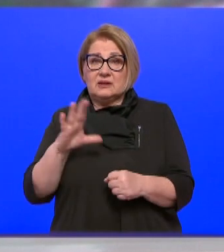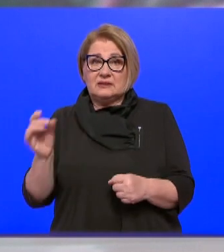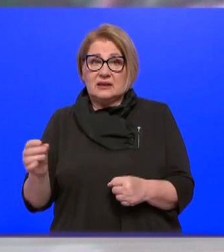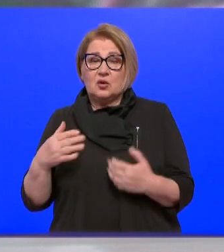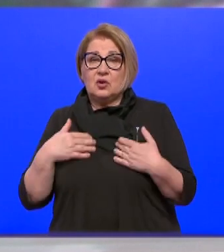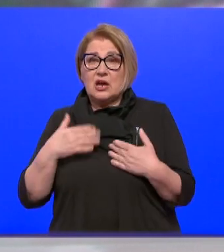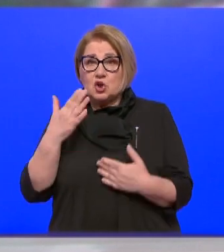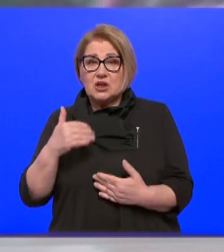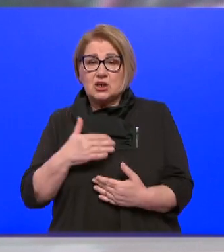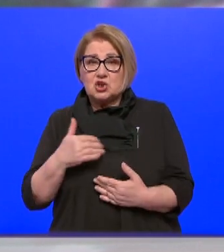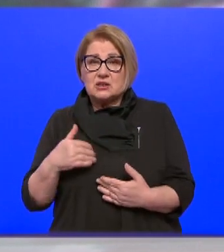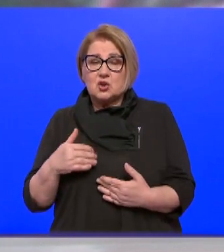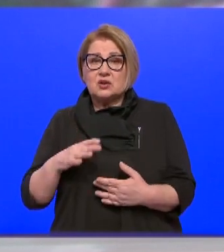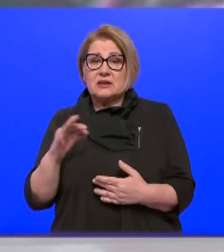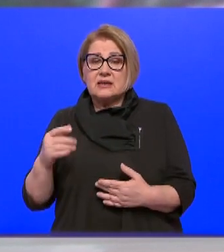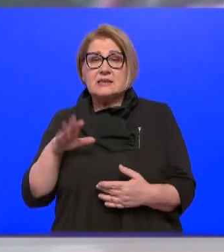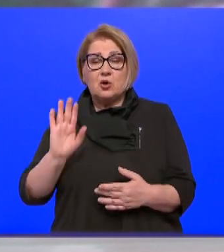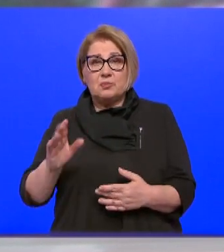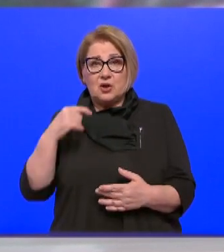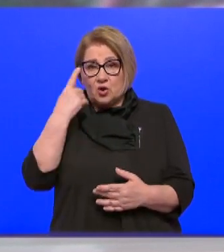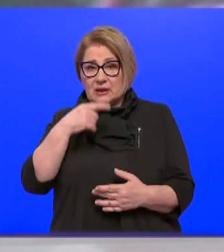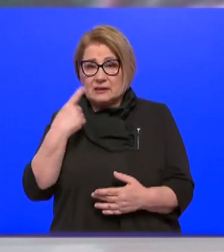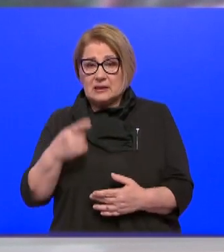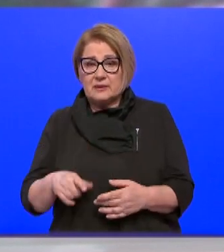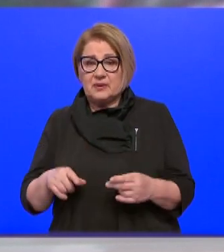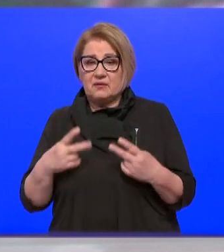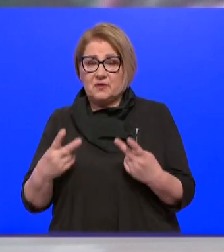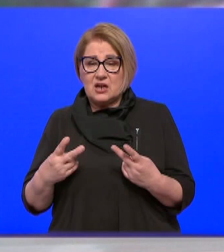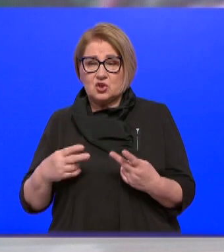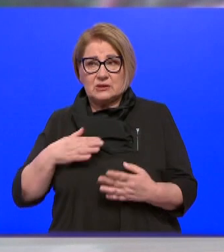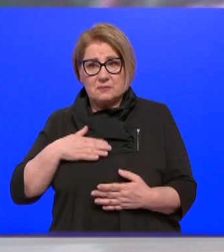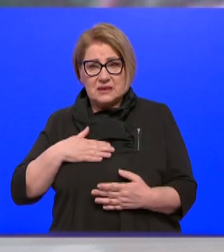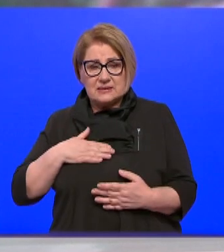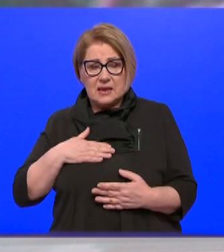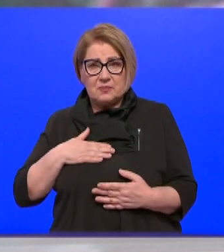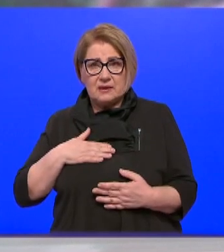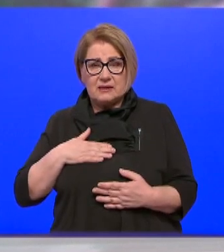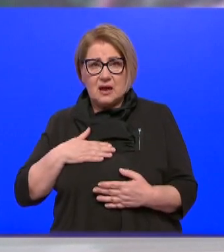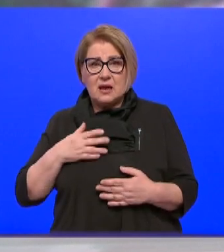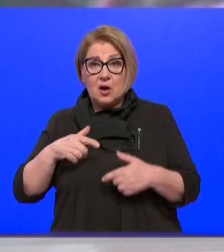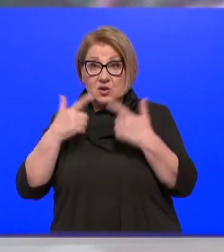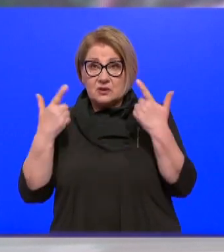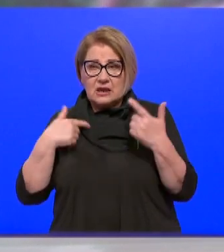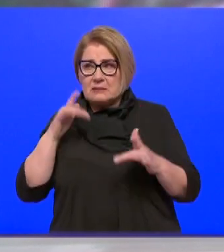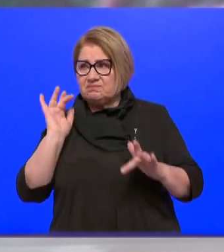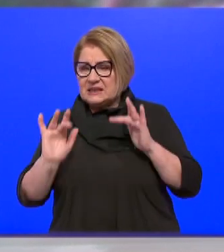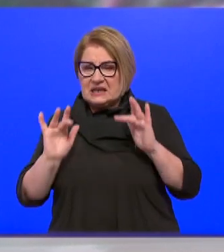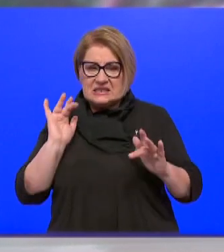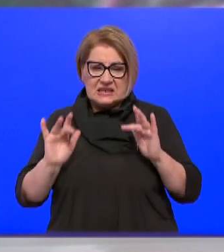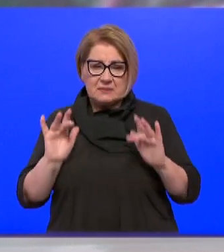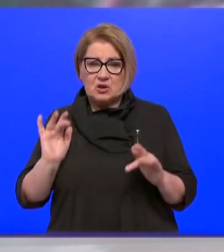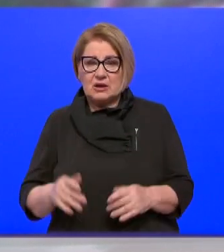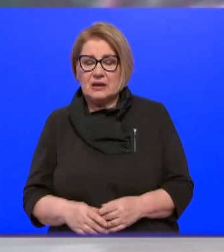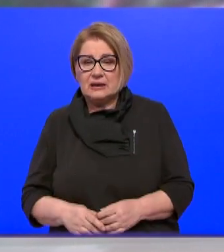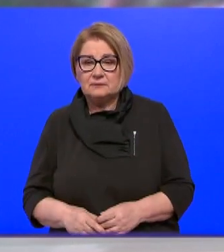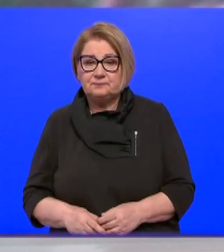našoj kršćanskoj tradiciji bio nedjelja. Tako da je važno da mi kod sebe osvijestimo da ne budemo samo kritizeri, što je uh-huh. uvijek